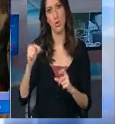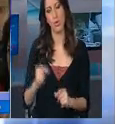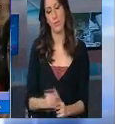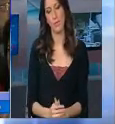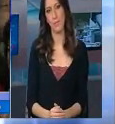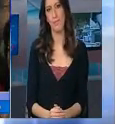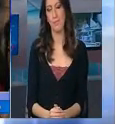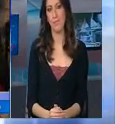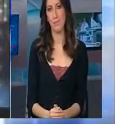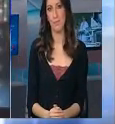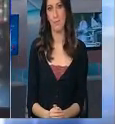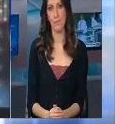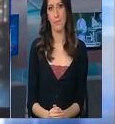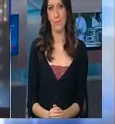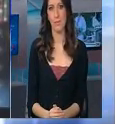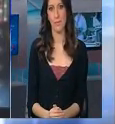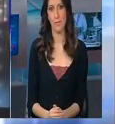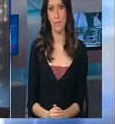τον προεδρικό θόκο.